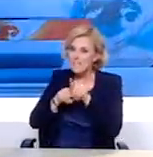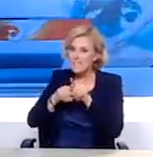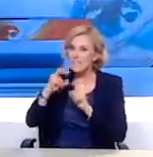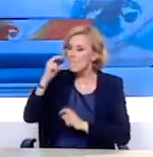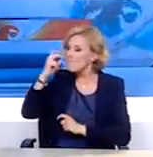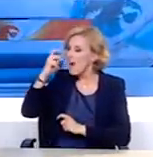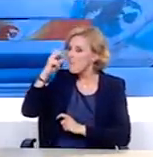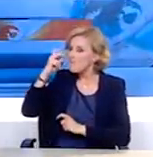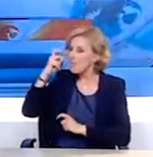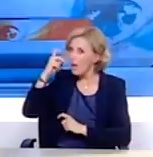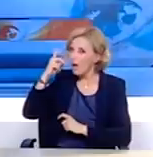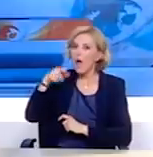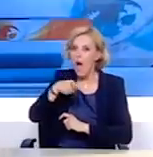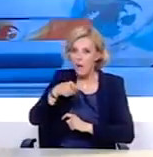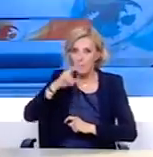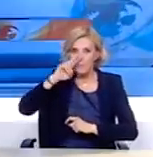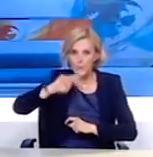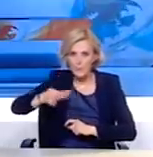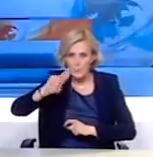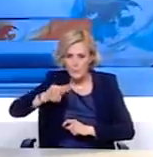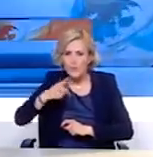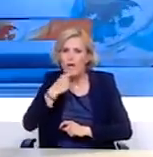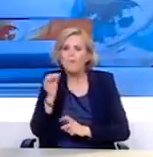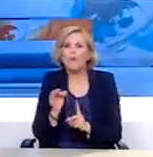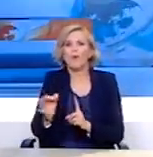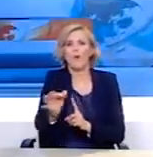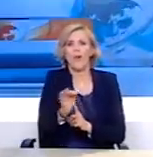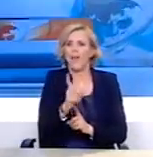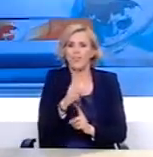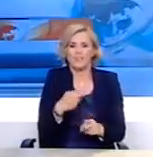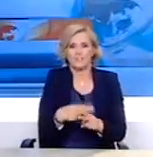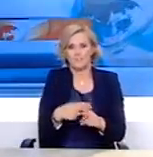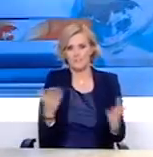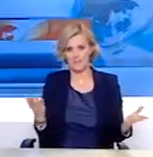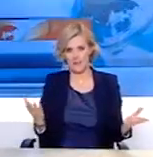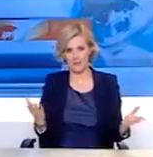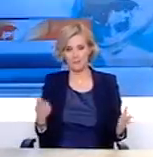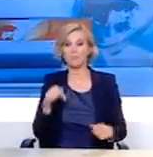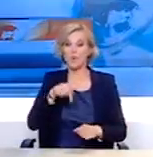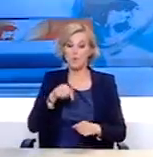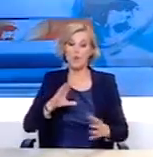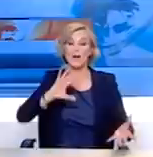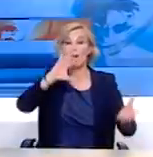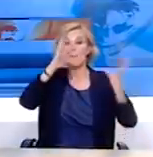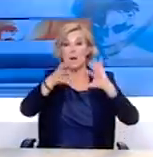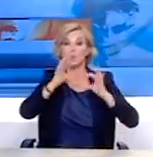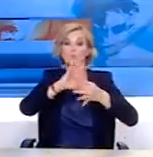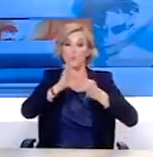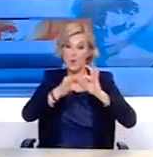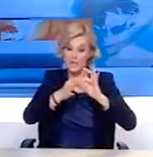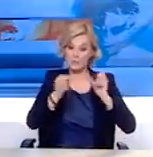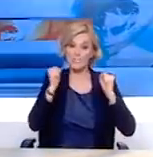Όντως, υπάρχει αυτή τη στιγμή οδηγία και από τον Παγκόσμιο Οργανισμό Υγείας και το Ευρωπαϊκό CDC να χρησιμοποιούνται οι